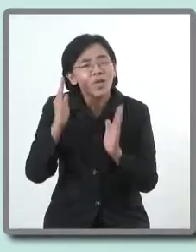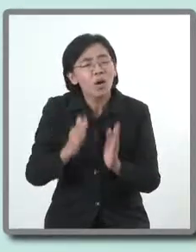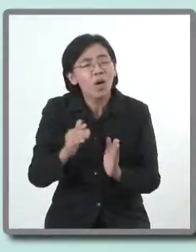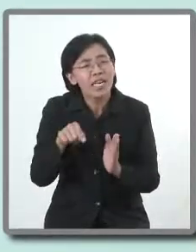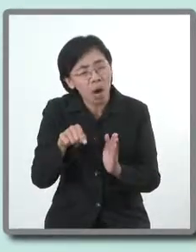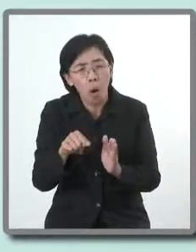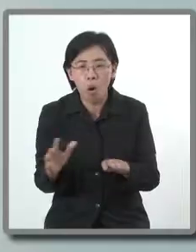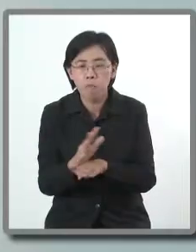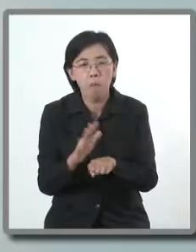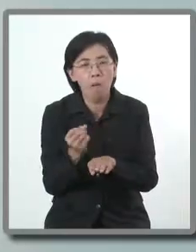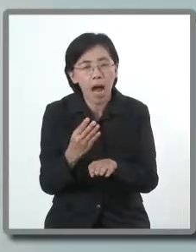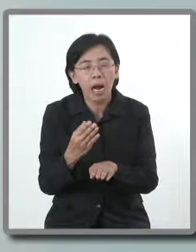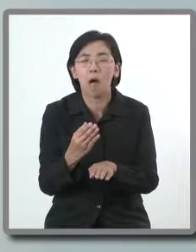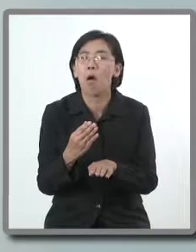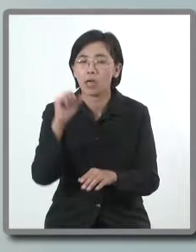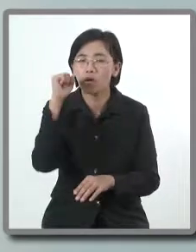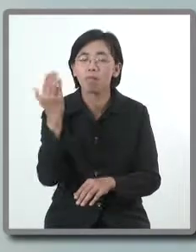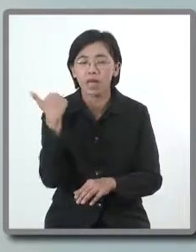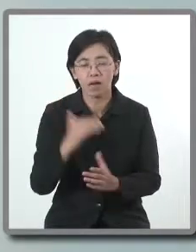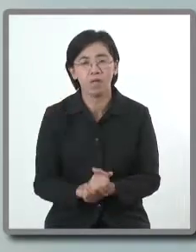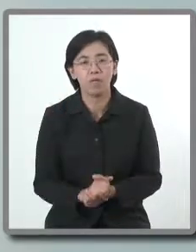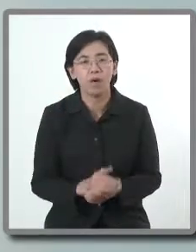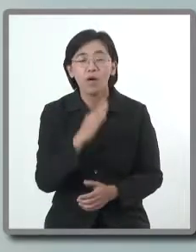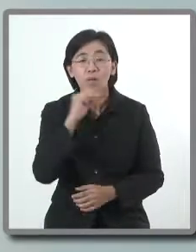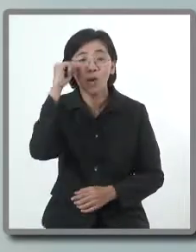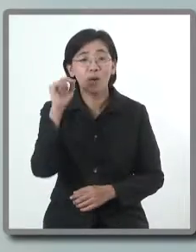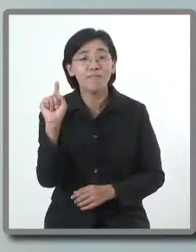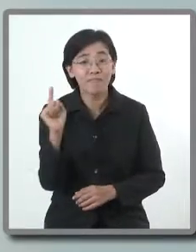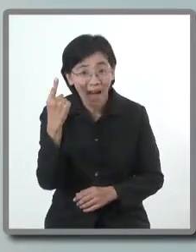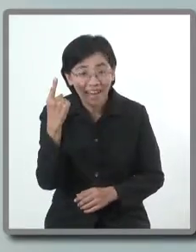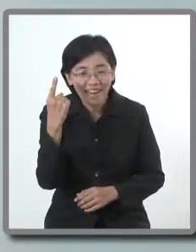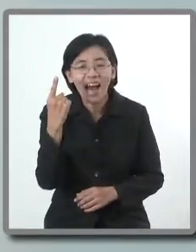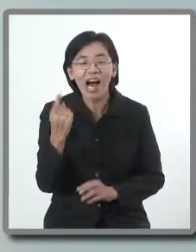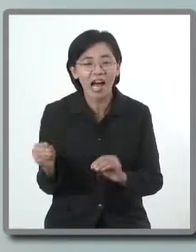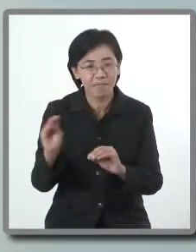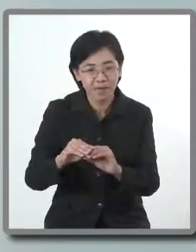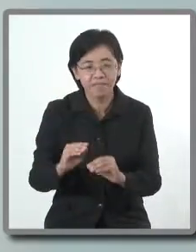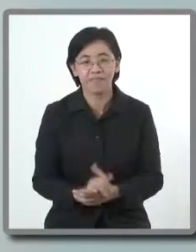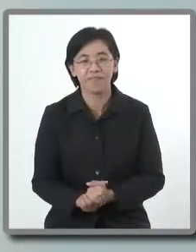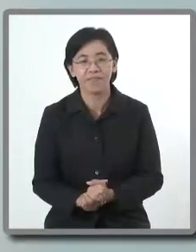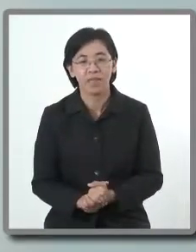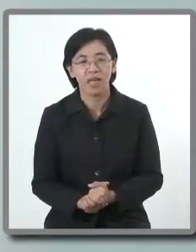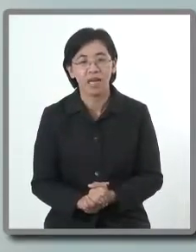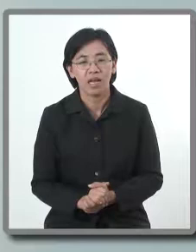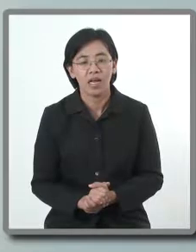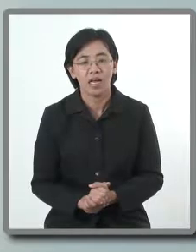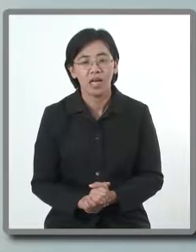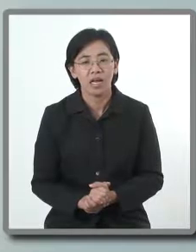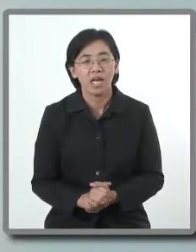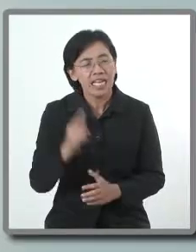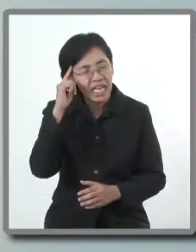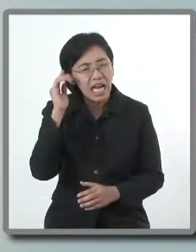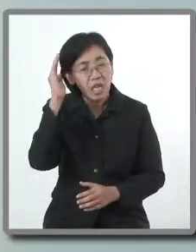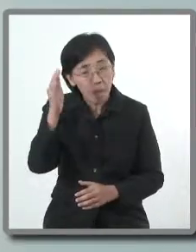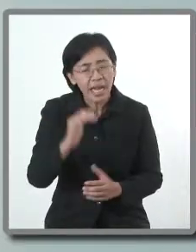ครับถ้าเกิดว่าเราเอารถเมล์ใหม่เข้ามาซึ่งทั้งหมดเนี่ยชุดแรก489คันแต่ในอนาคตทั้